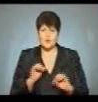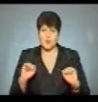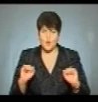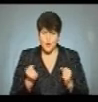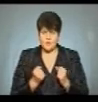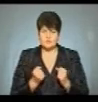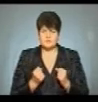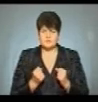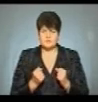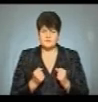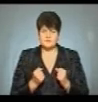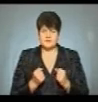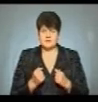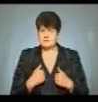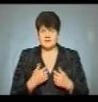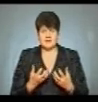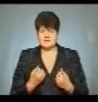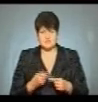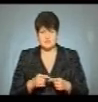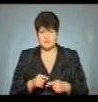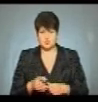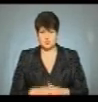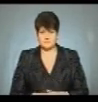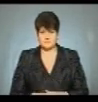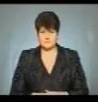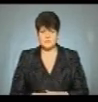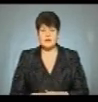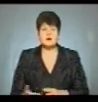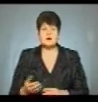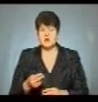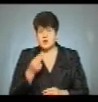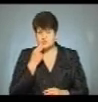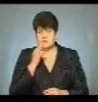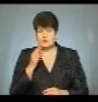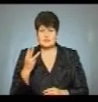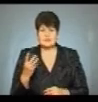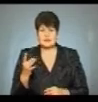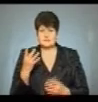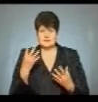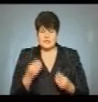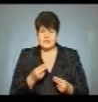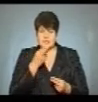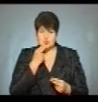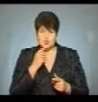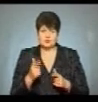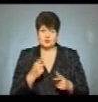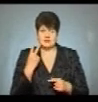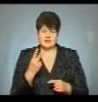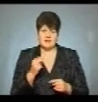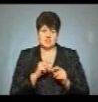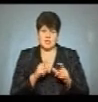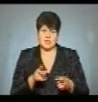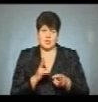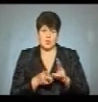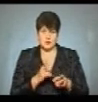і мене взяли цього. Харчуватимуться учасники тричі на день. Їжу для них готують два шкільних кухарі –